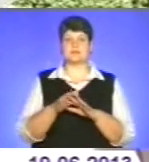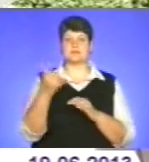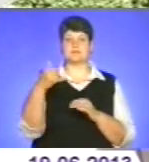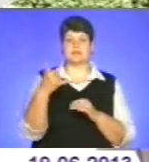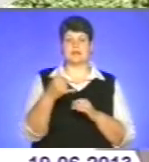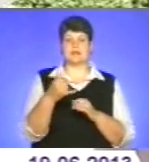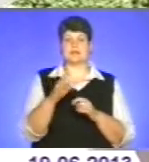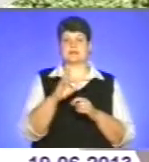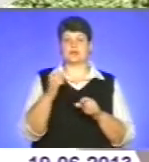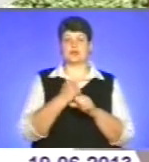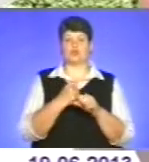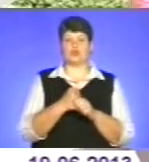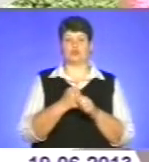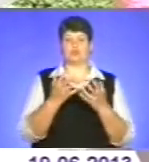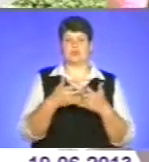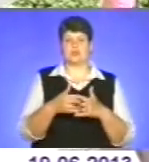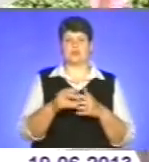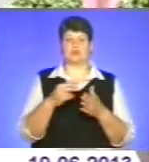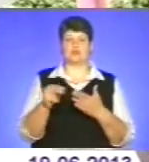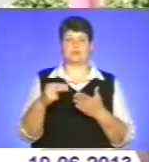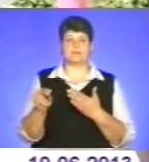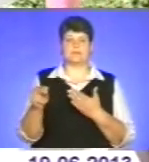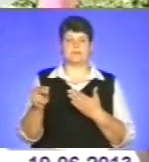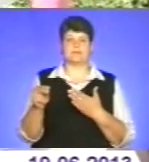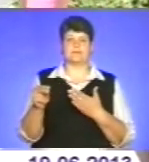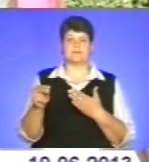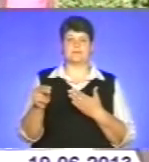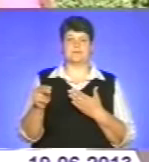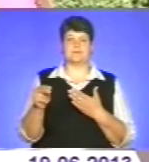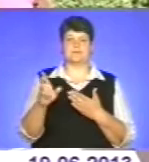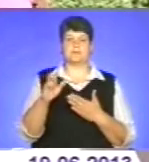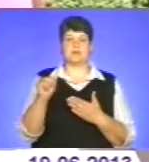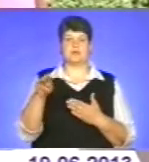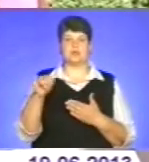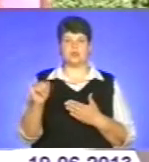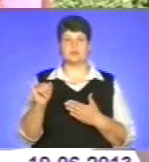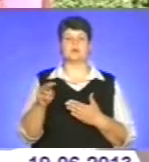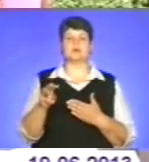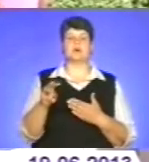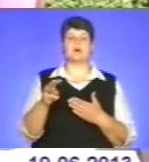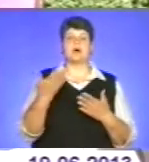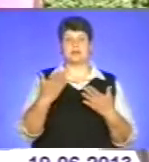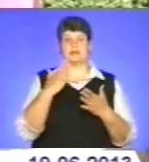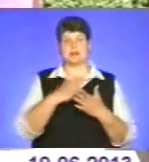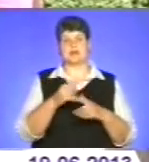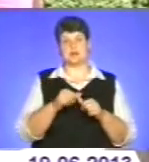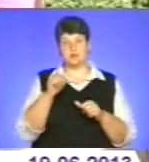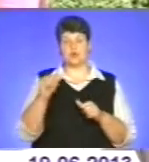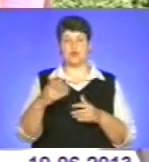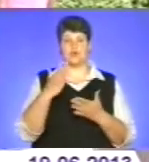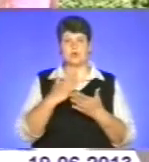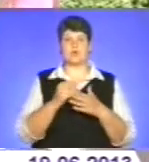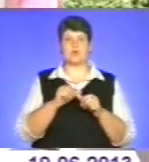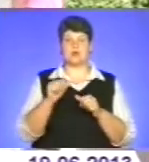за роботу механізмів, ні придбати бітум або асфальт, але є, крім того, є певні